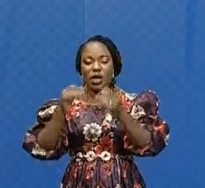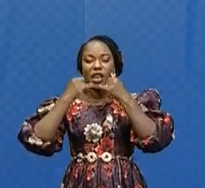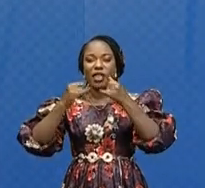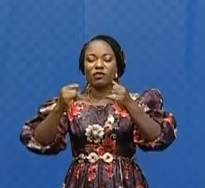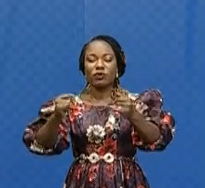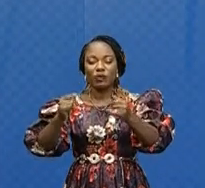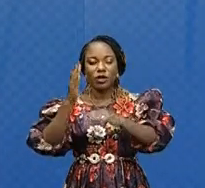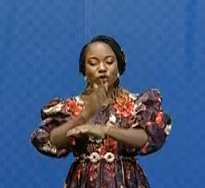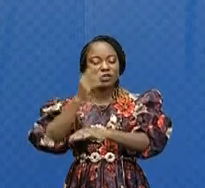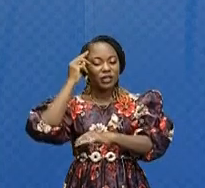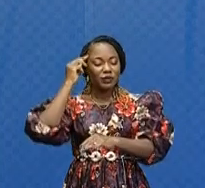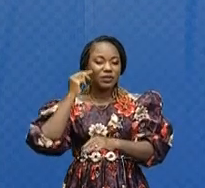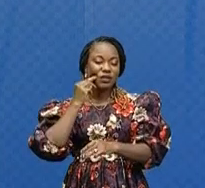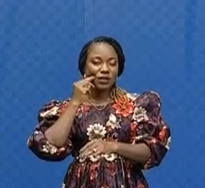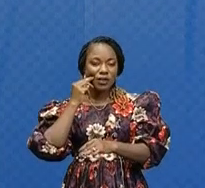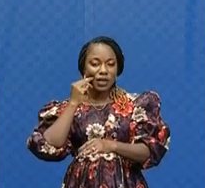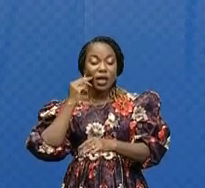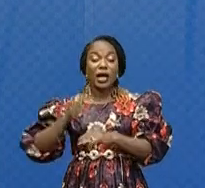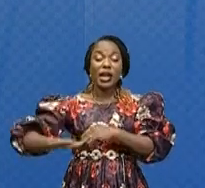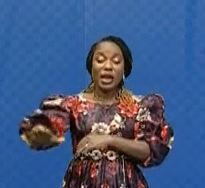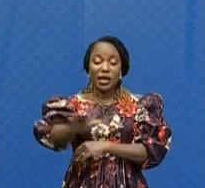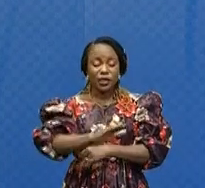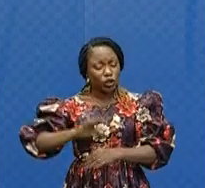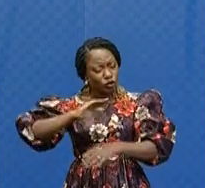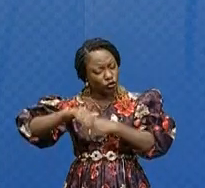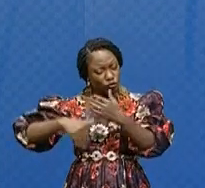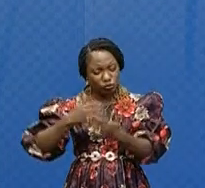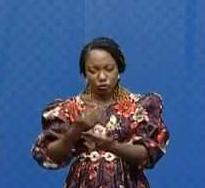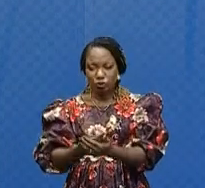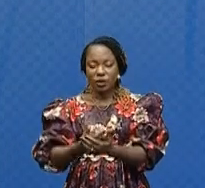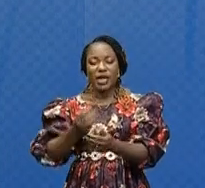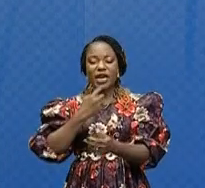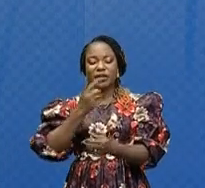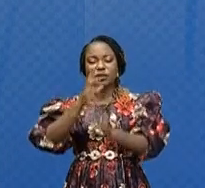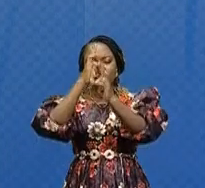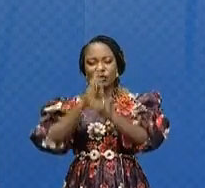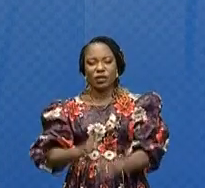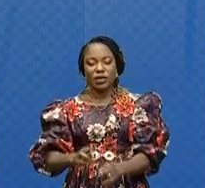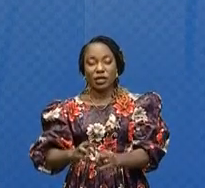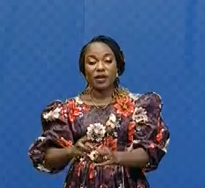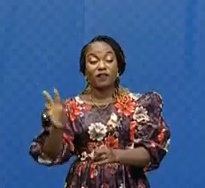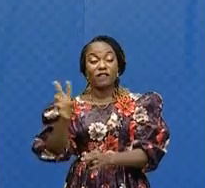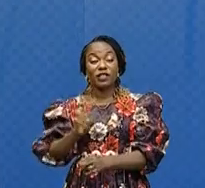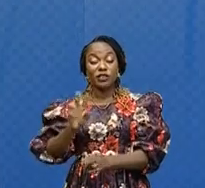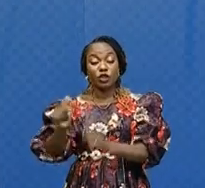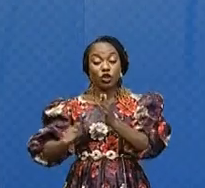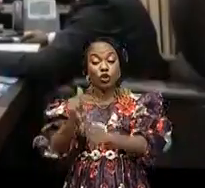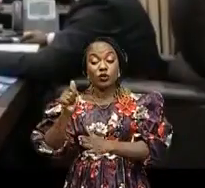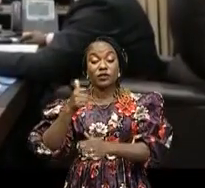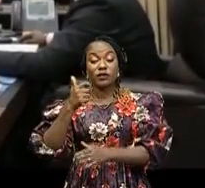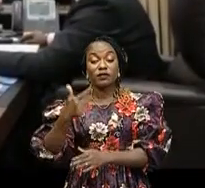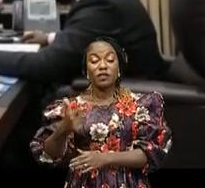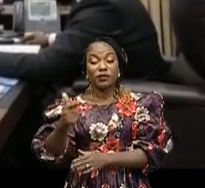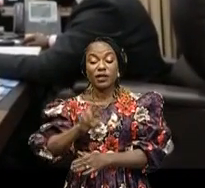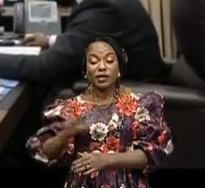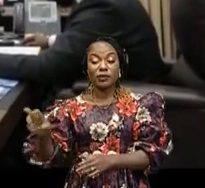le Conseil de ministres que la nation tout entière a rendu hommage ce vendredi 11 février